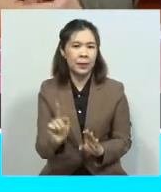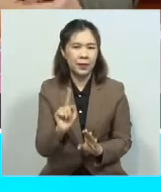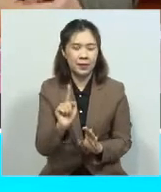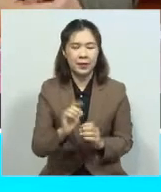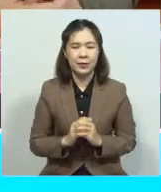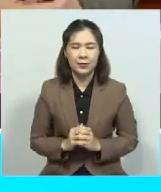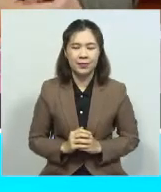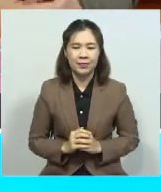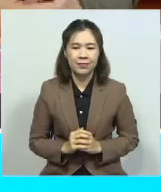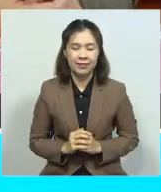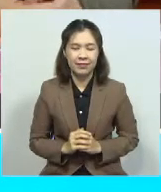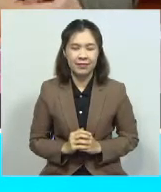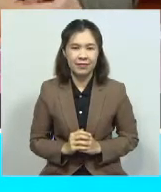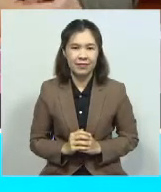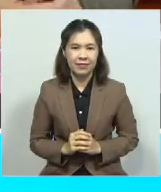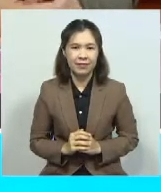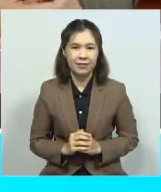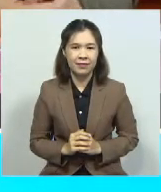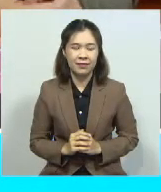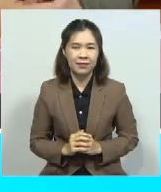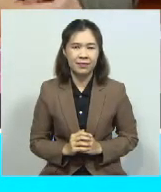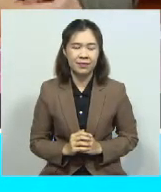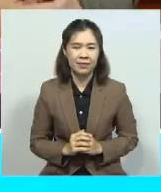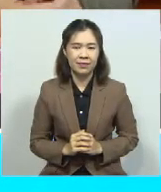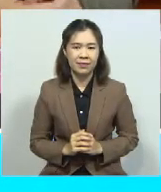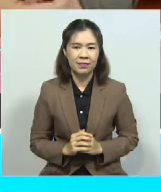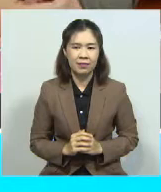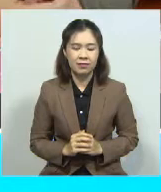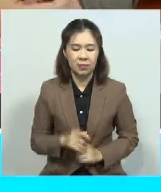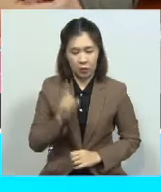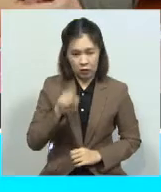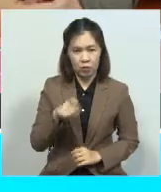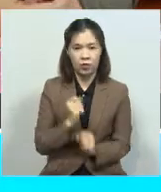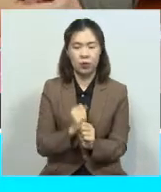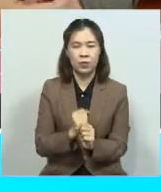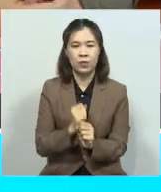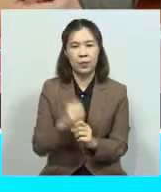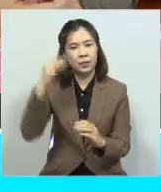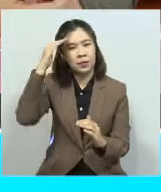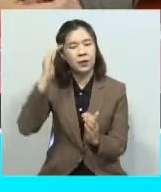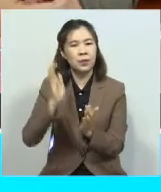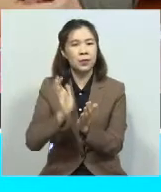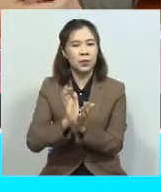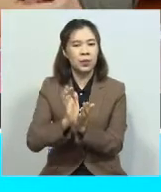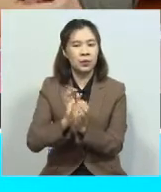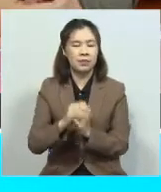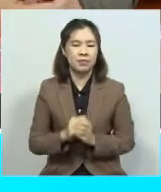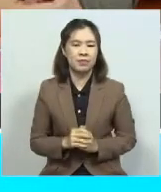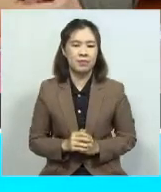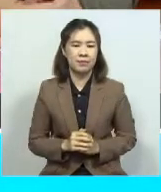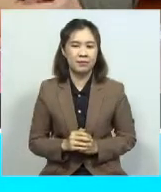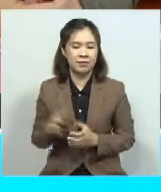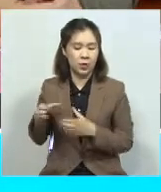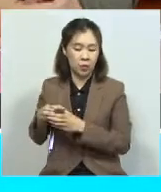ให้เปิดเกิดปัญหาแบบนี้ขึ้นอีกอะค่ะ อ๋อครับต้องทำอยู่แล้วนะครับโดยปกติทางตำรวจเรามีชุดที่